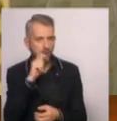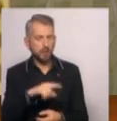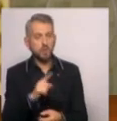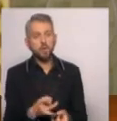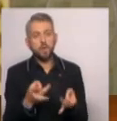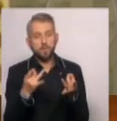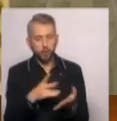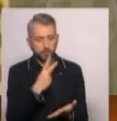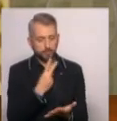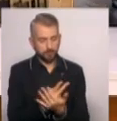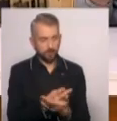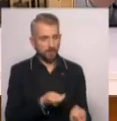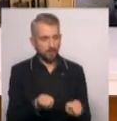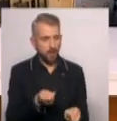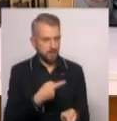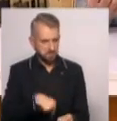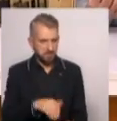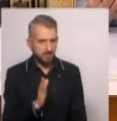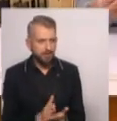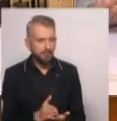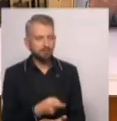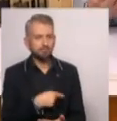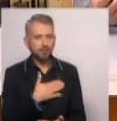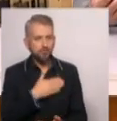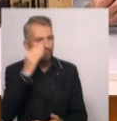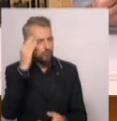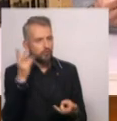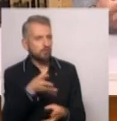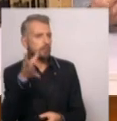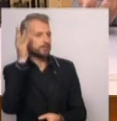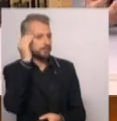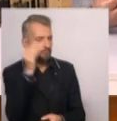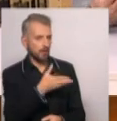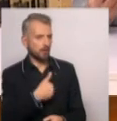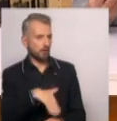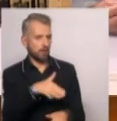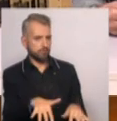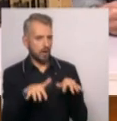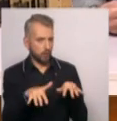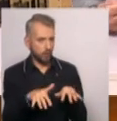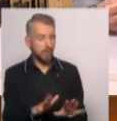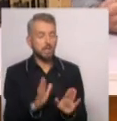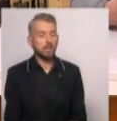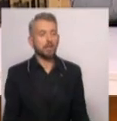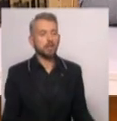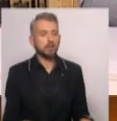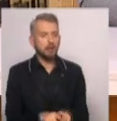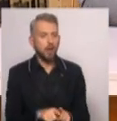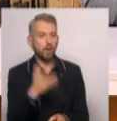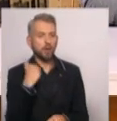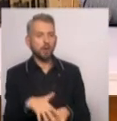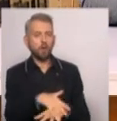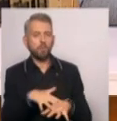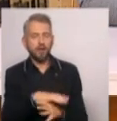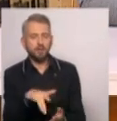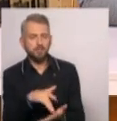просто продемонструвати владі, ми є, з нами треба рахуватись, нас досить багато. Угу. От тільки в такий спосіб, коли громада